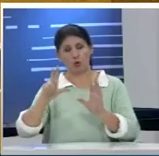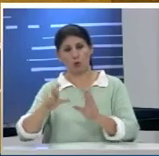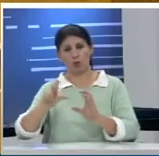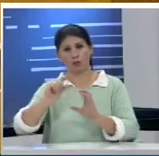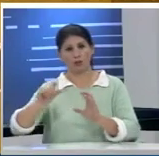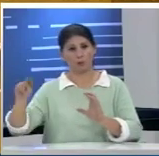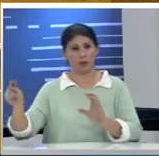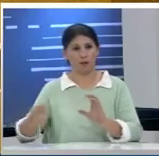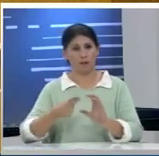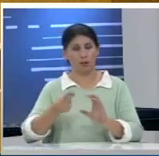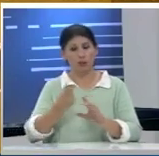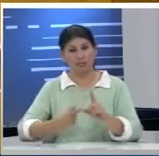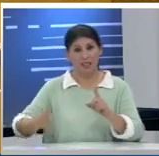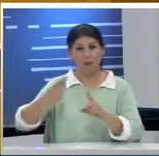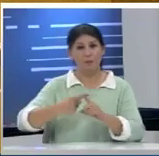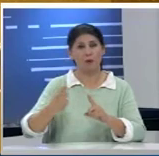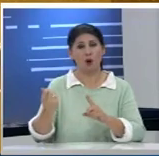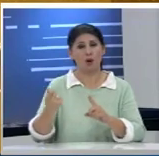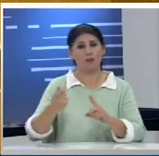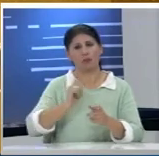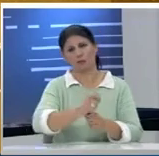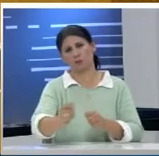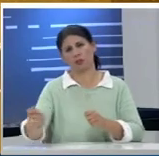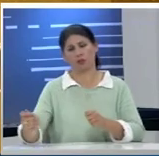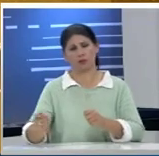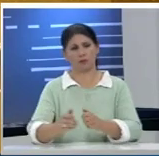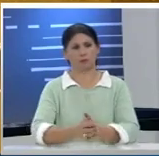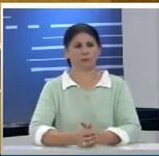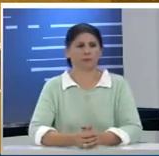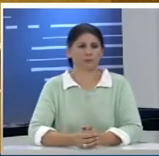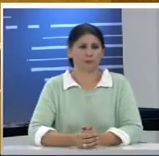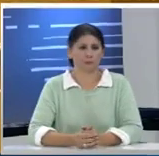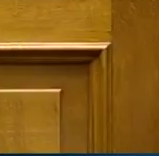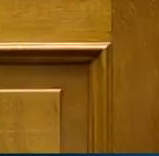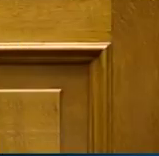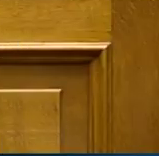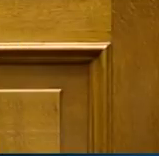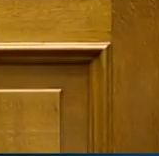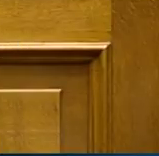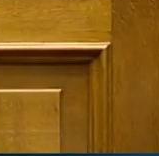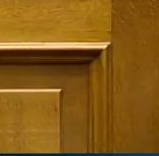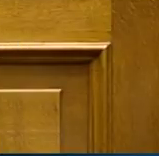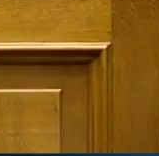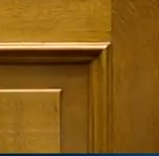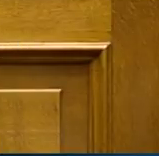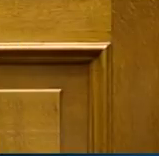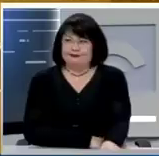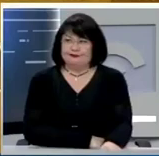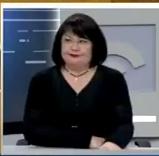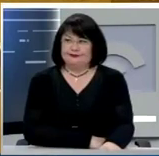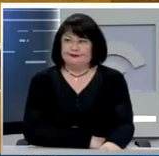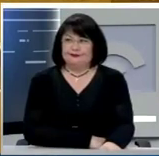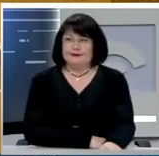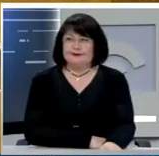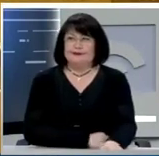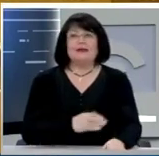680 εκατομμύρια ευρώ τα παραπάνω λεφτά που πληρώσαμε. Αυτά είναι. Και θέλετε να μου πείτε ότι 32